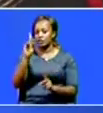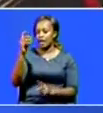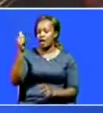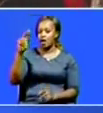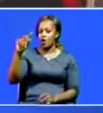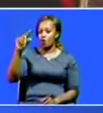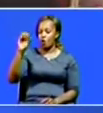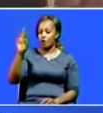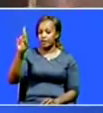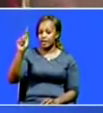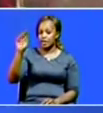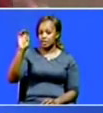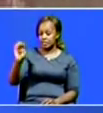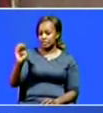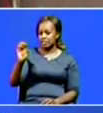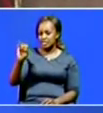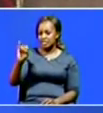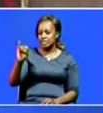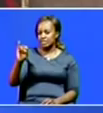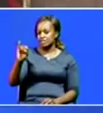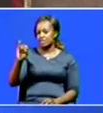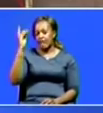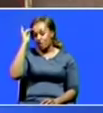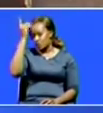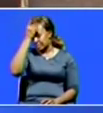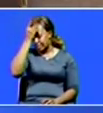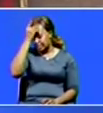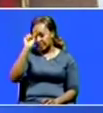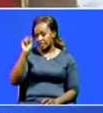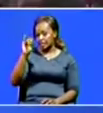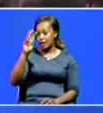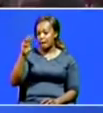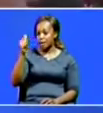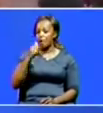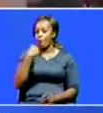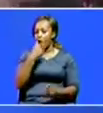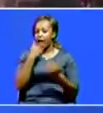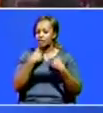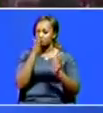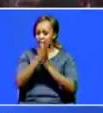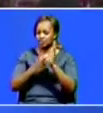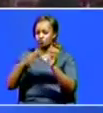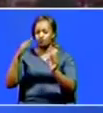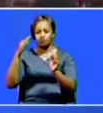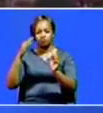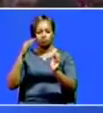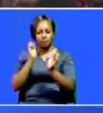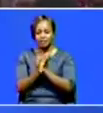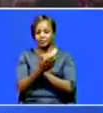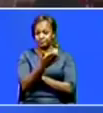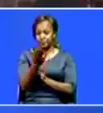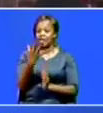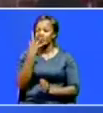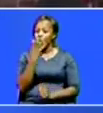Arati anayedaiwa kuwapanga vijana waliomshambulia mbunge wa Kimilili Didmas Barasa. The Orange Democratic Movement will not